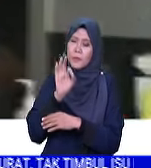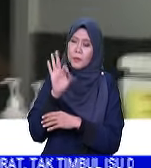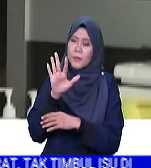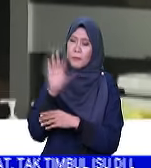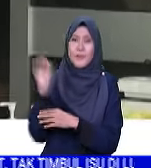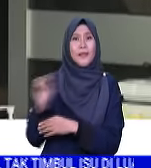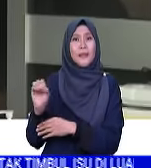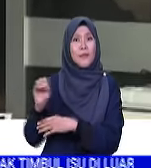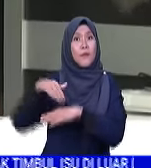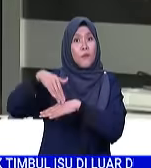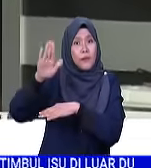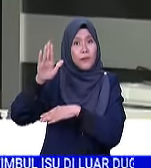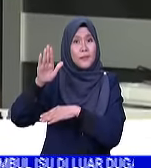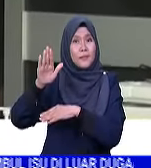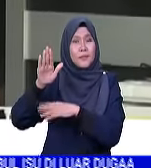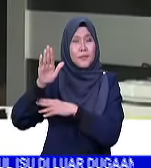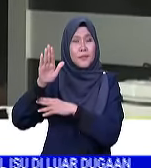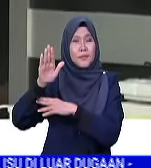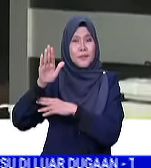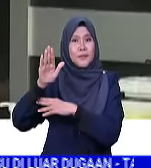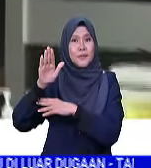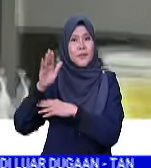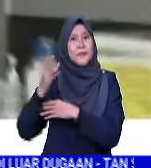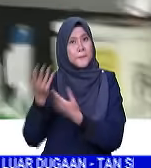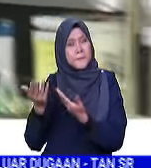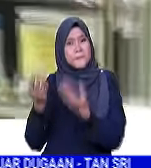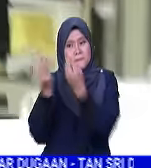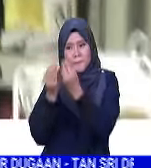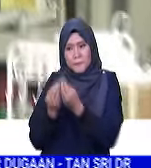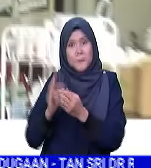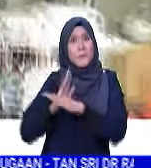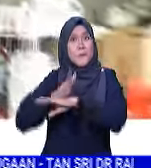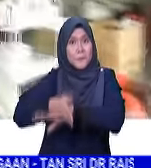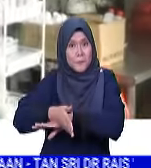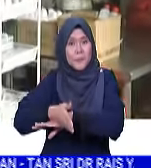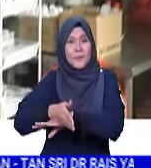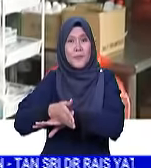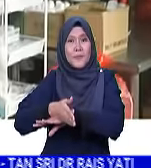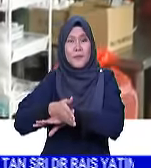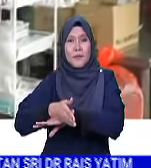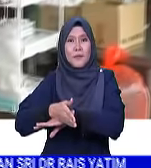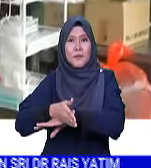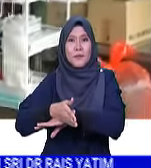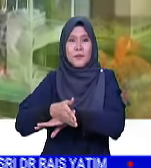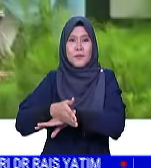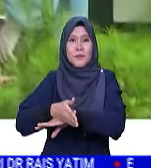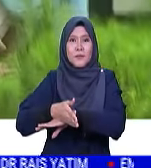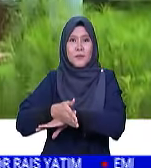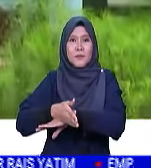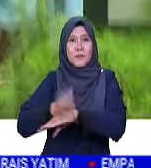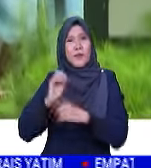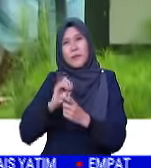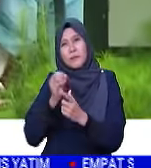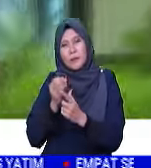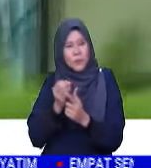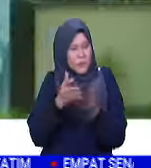95%, katakanlah, ataupun bed occupancy rate tu tinggal beberapa persen atau